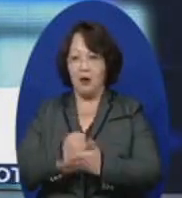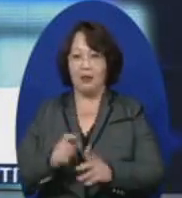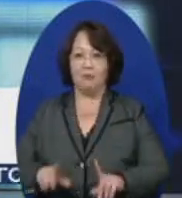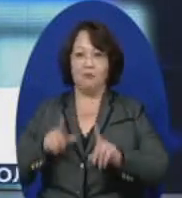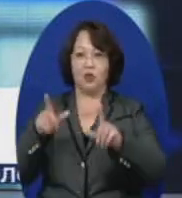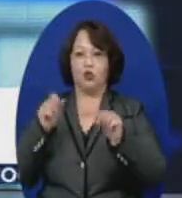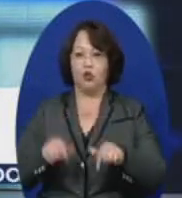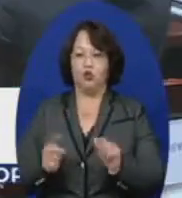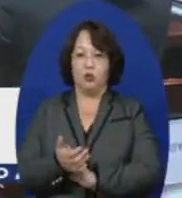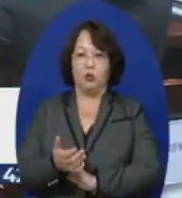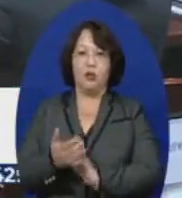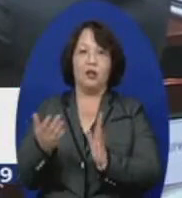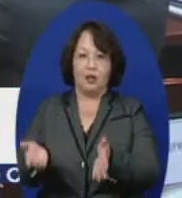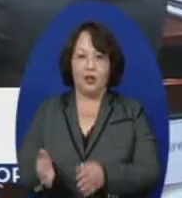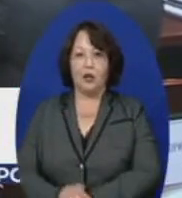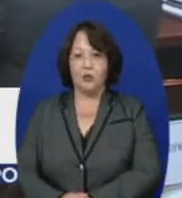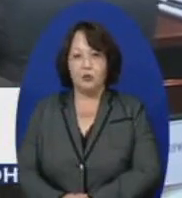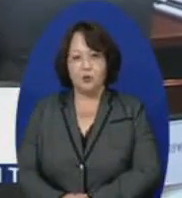өнөөдөр гардууллаа.